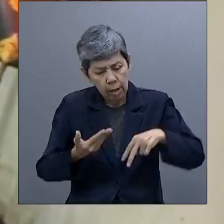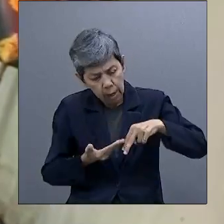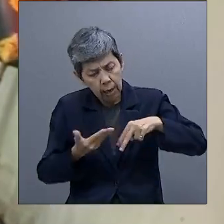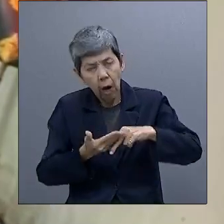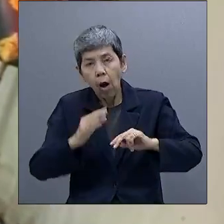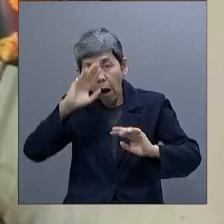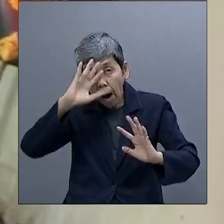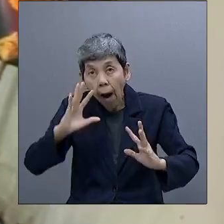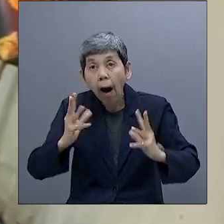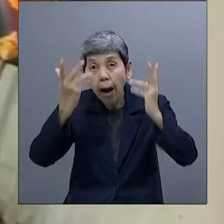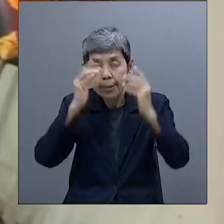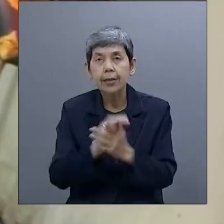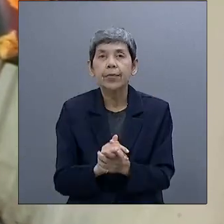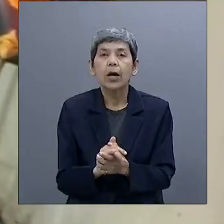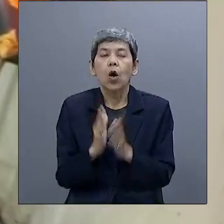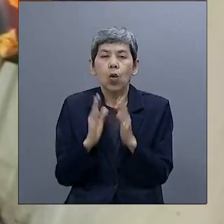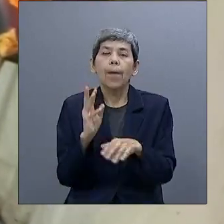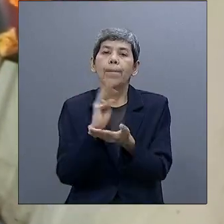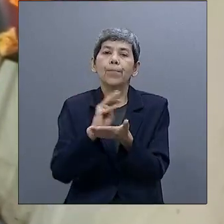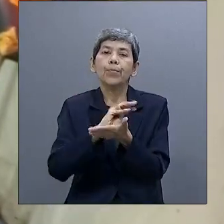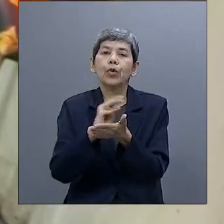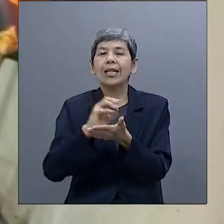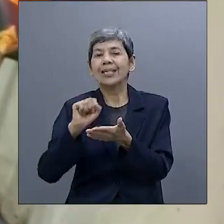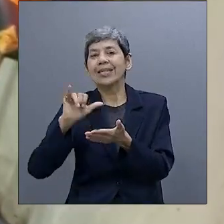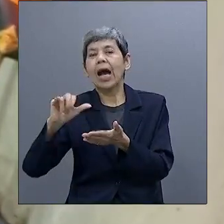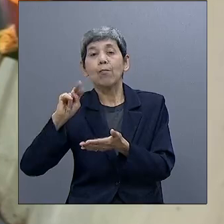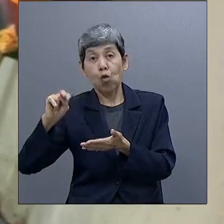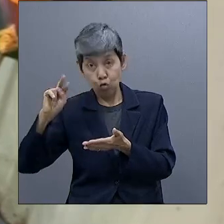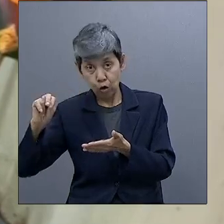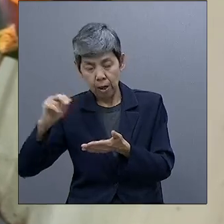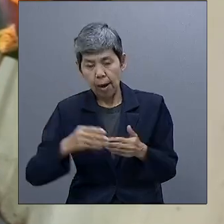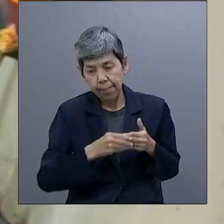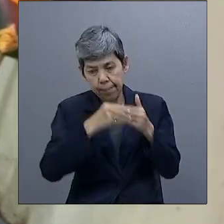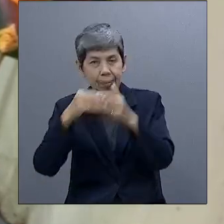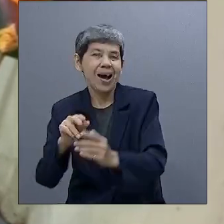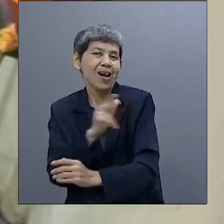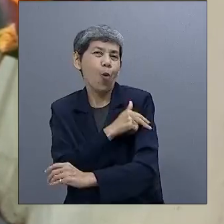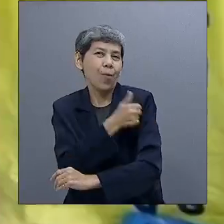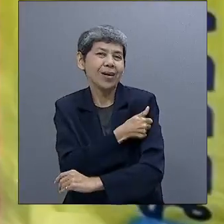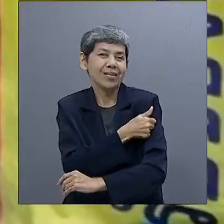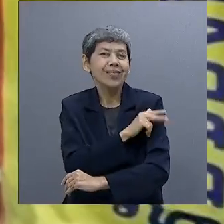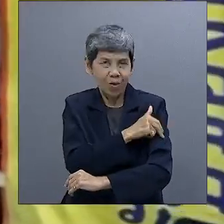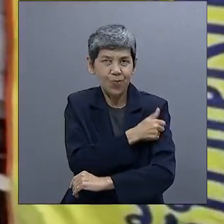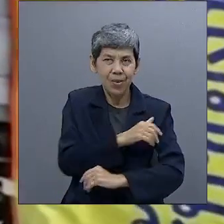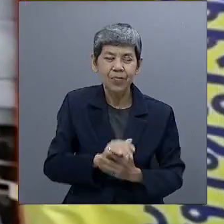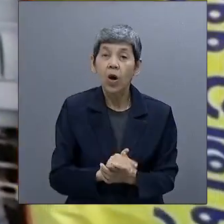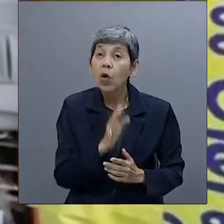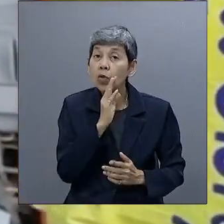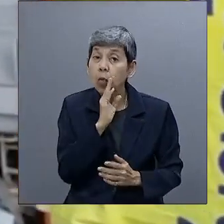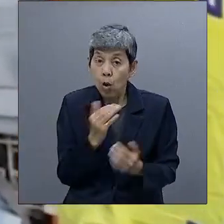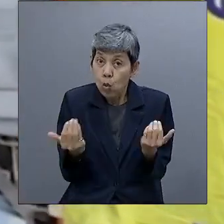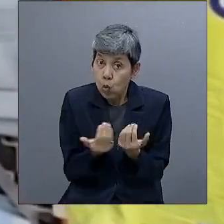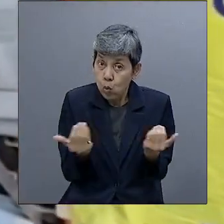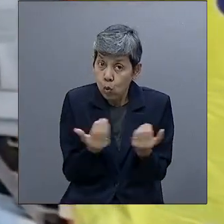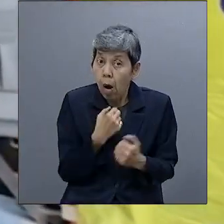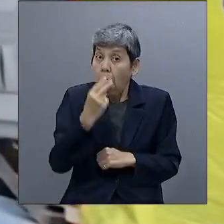ก่อนก็เลยให้เจ้าหน้าที่มูลนิธิสยามนนท์ค่ะนำตัวลุงโมดส่งโรงพยาบาลซึ่งหากลูกของคุณลุงโ